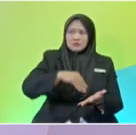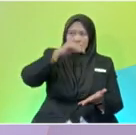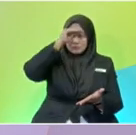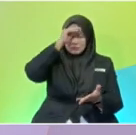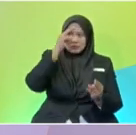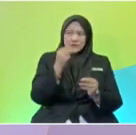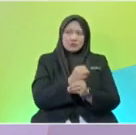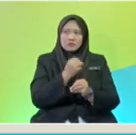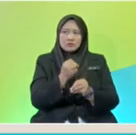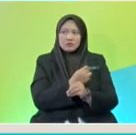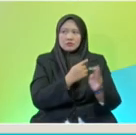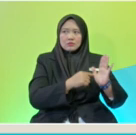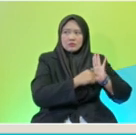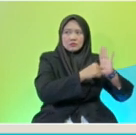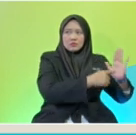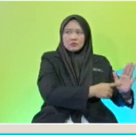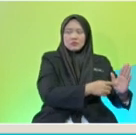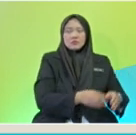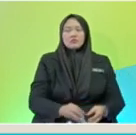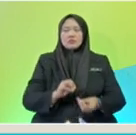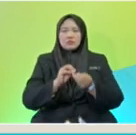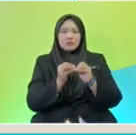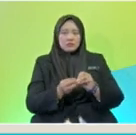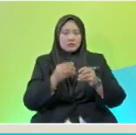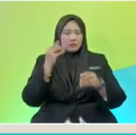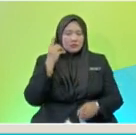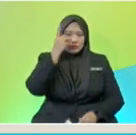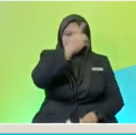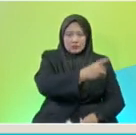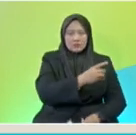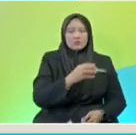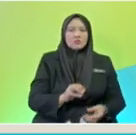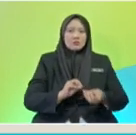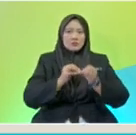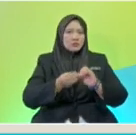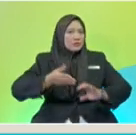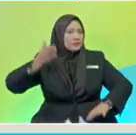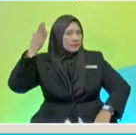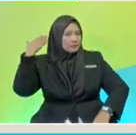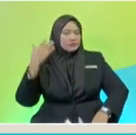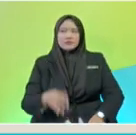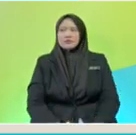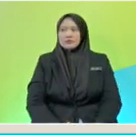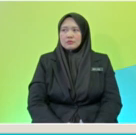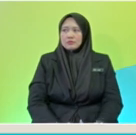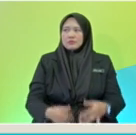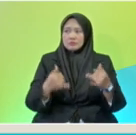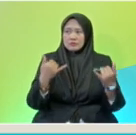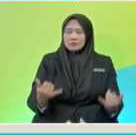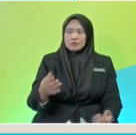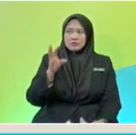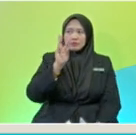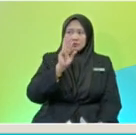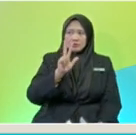Tunjukkan atau ke belakang sekarang ini kita ada cerita di mana 36 bahagi